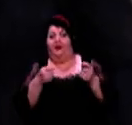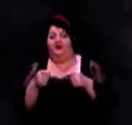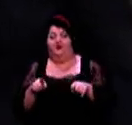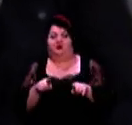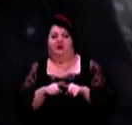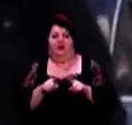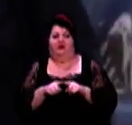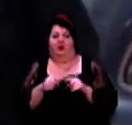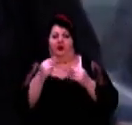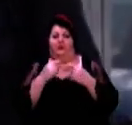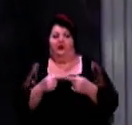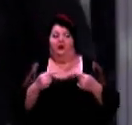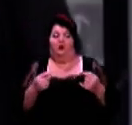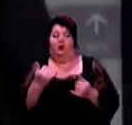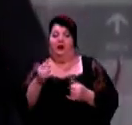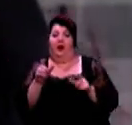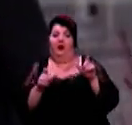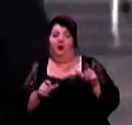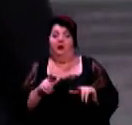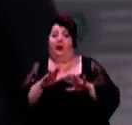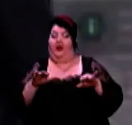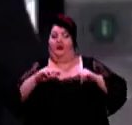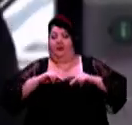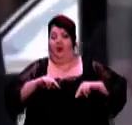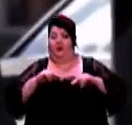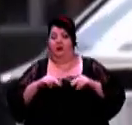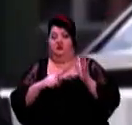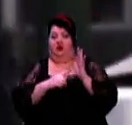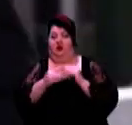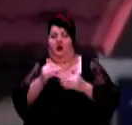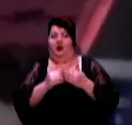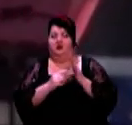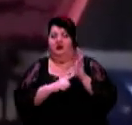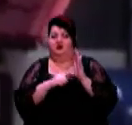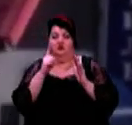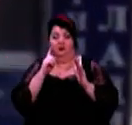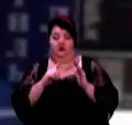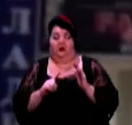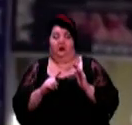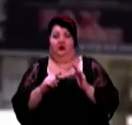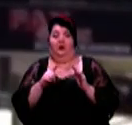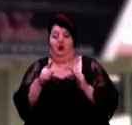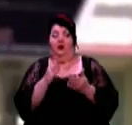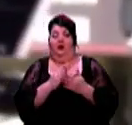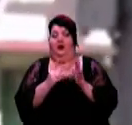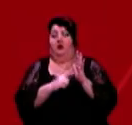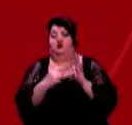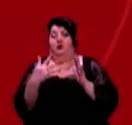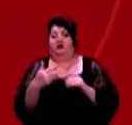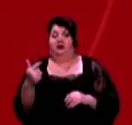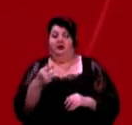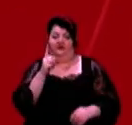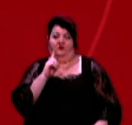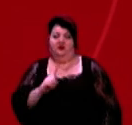продуктів. Для людей, які не працювали останні півроку, допомога з безробіття становить 650 гривень на місяць.